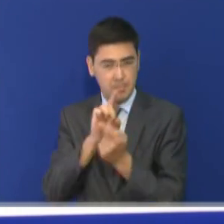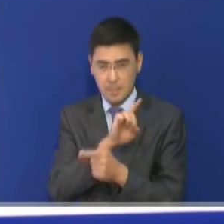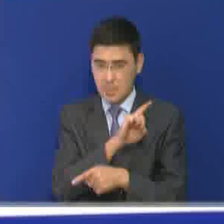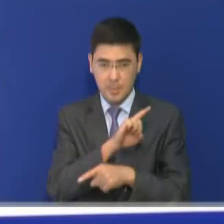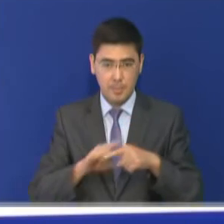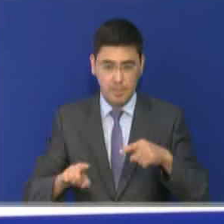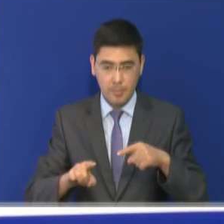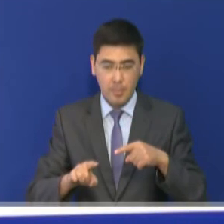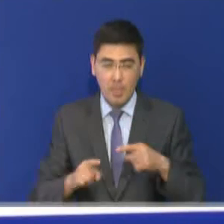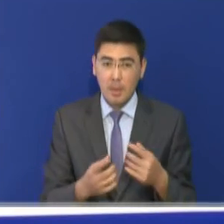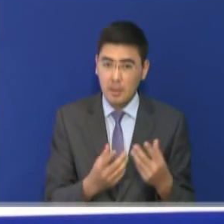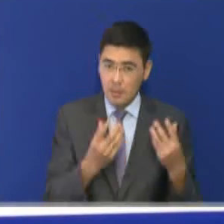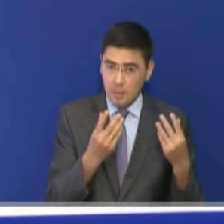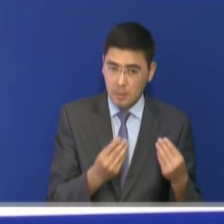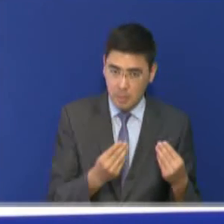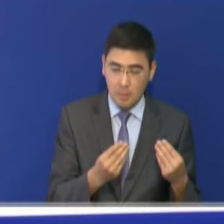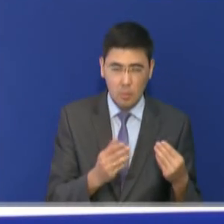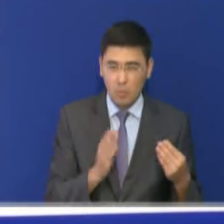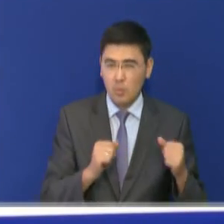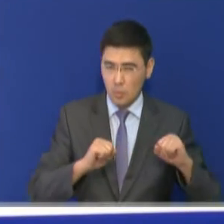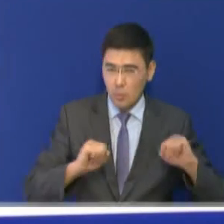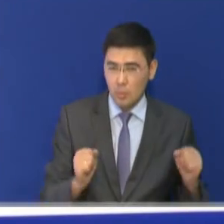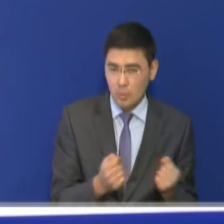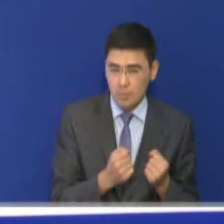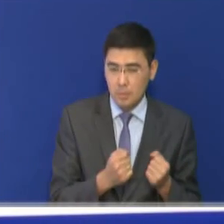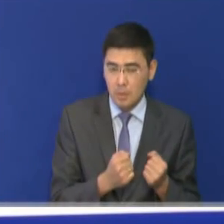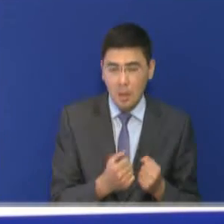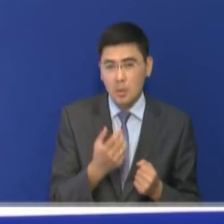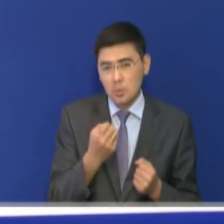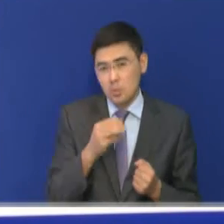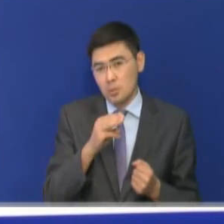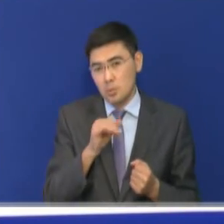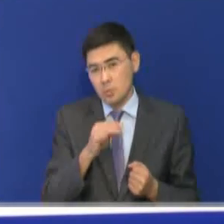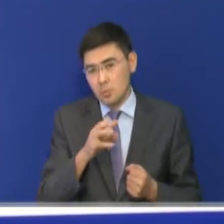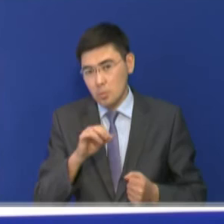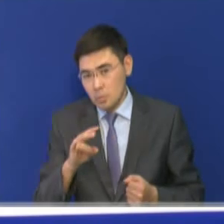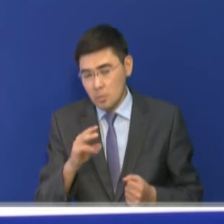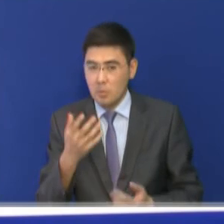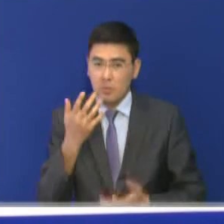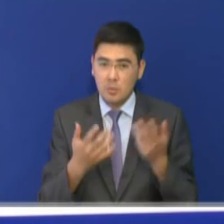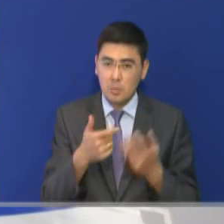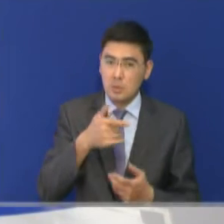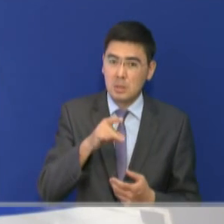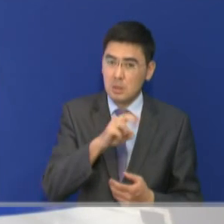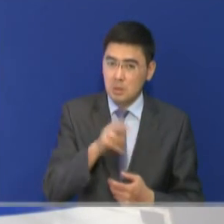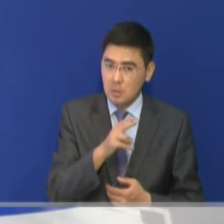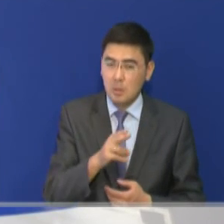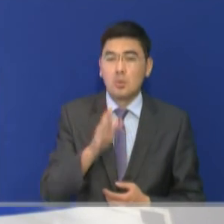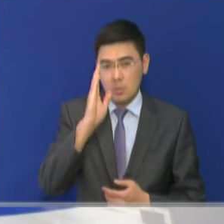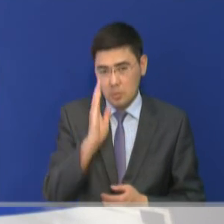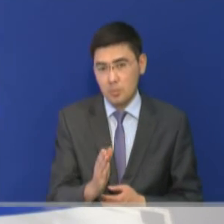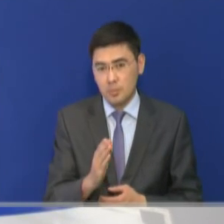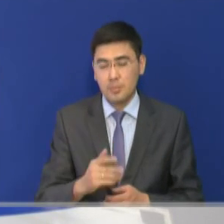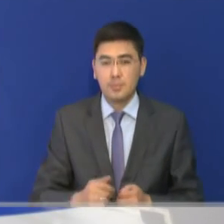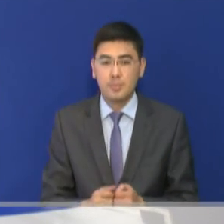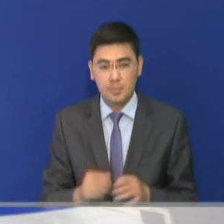Ожидается понижение дневной температуры. Также местами ожидаются туман, шквал, возможно, выпадение града, говорится в сообщении.